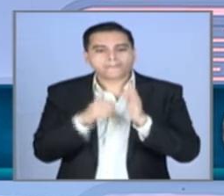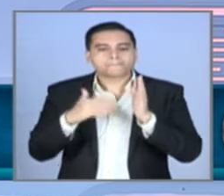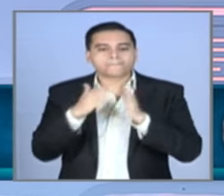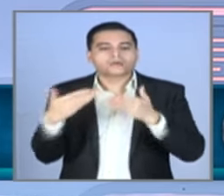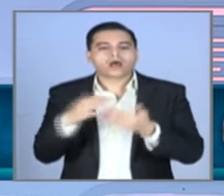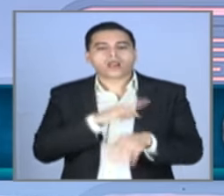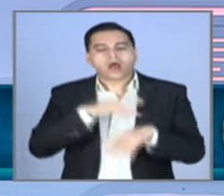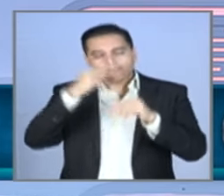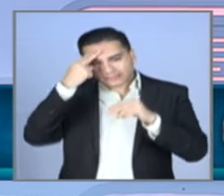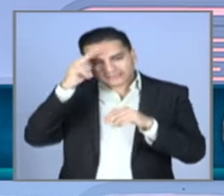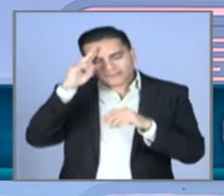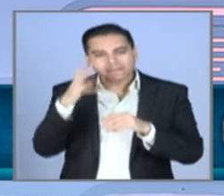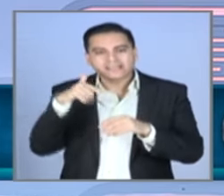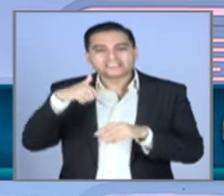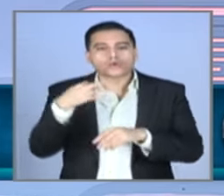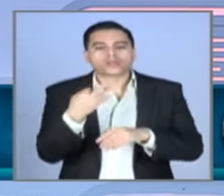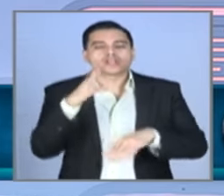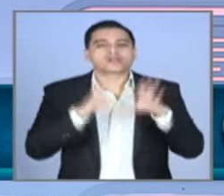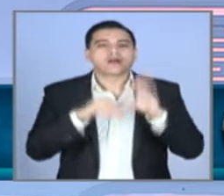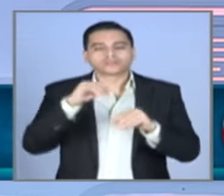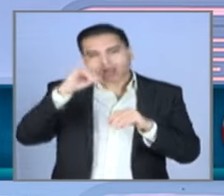36 رواية رعب للأطفال،